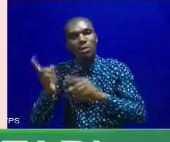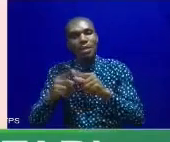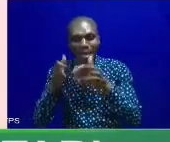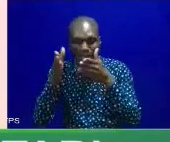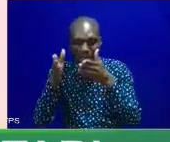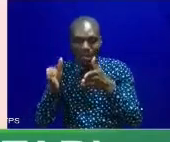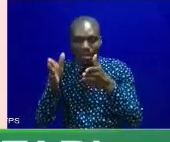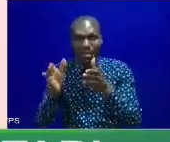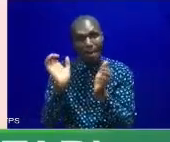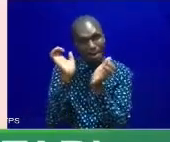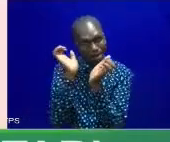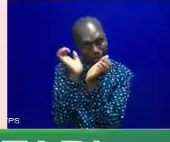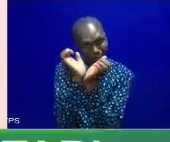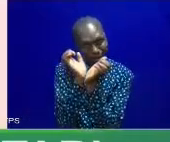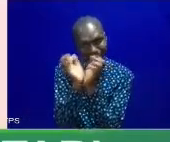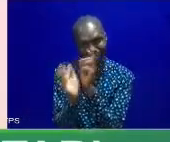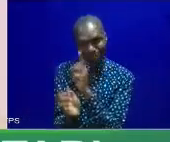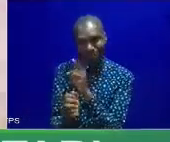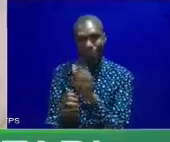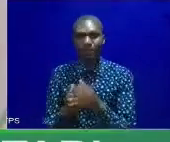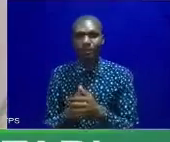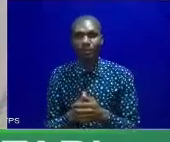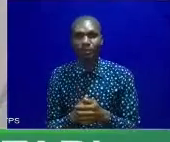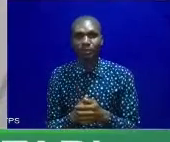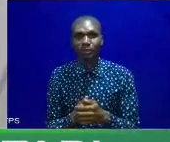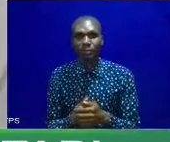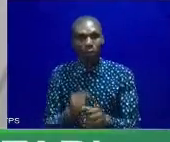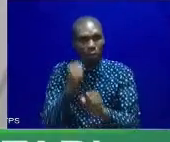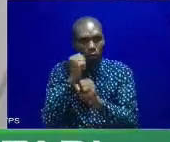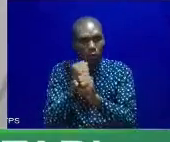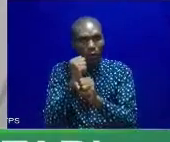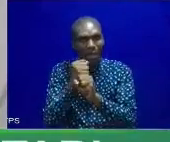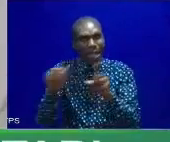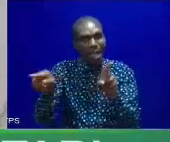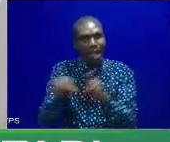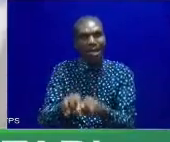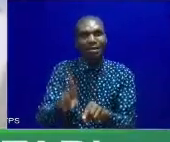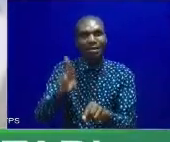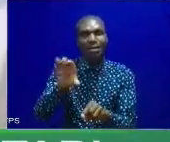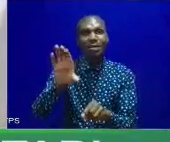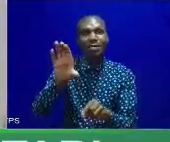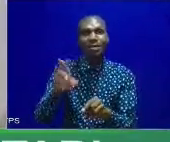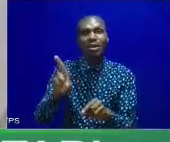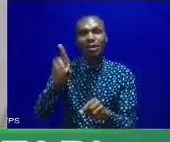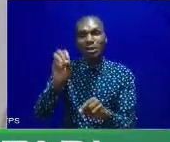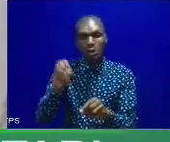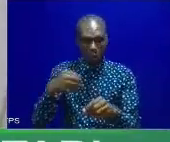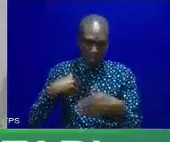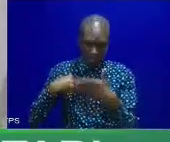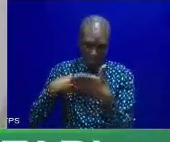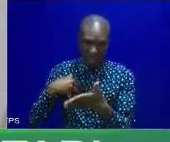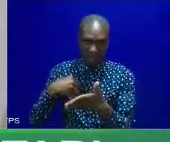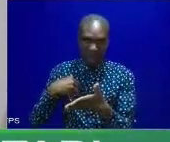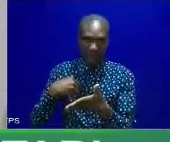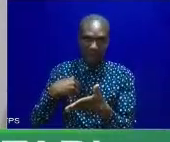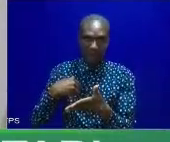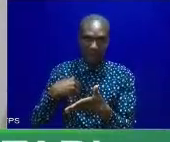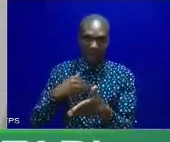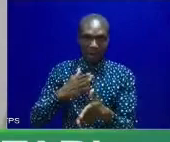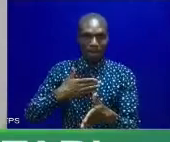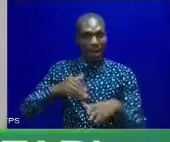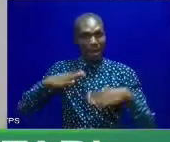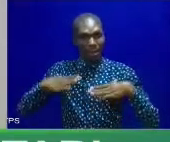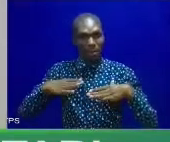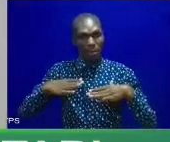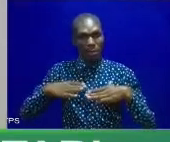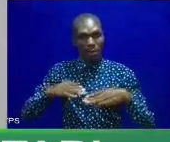tambu kerege tindi, buna ebuwe nerete. Nimefanya kazi kama DC, kama DO. Hapa, I've found my people all